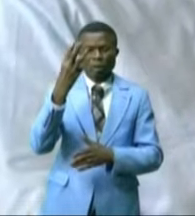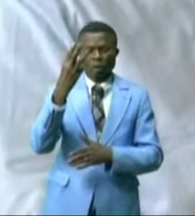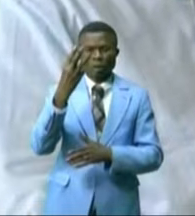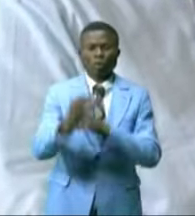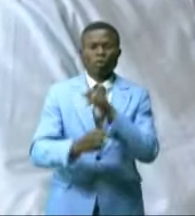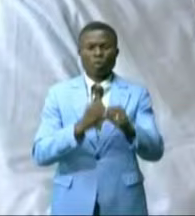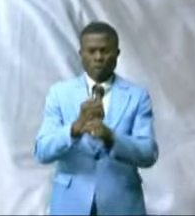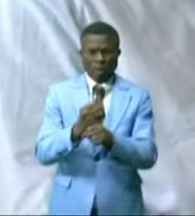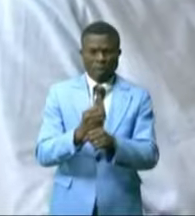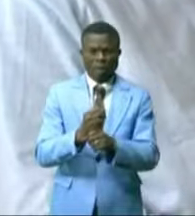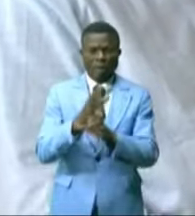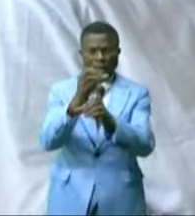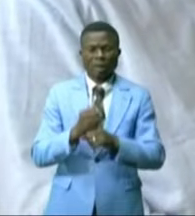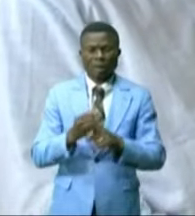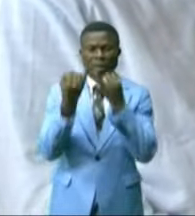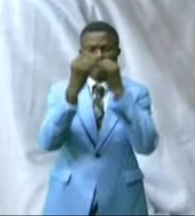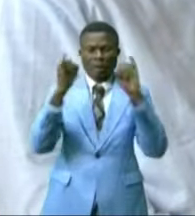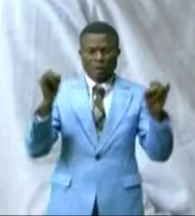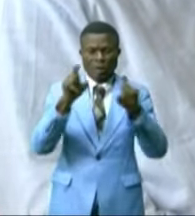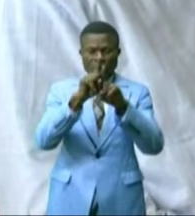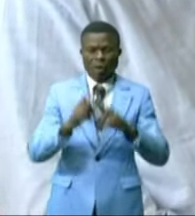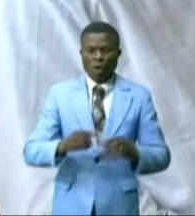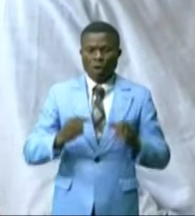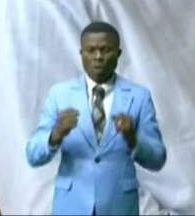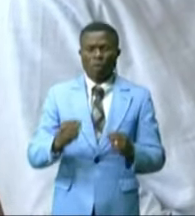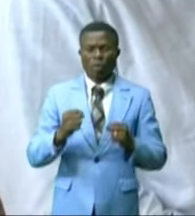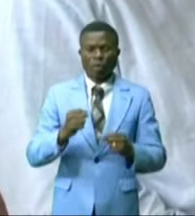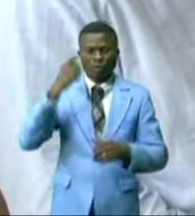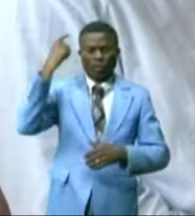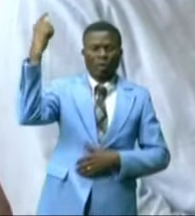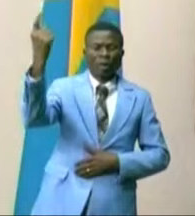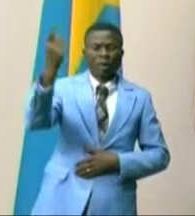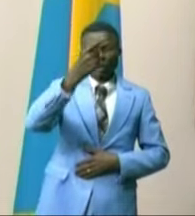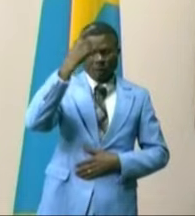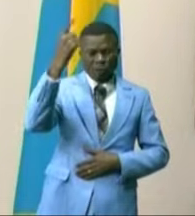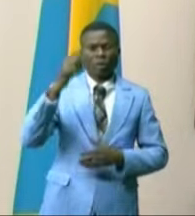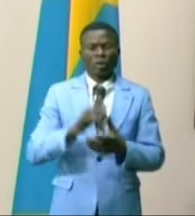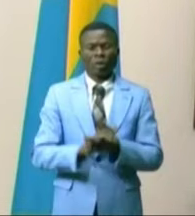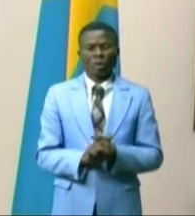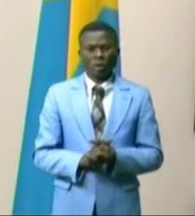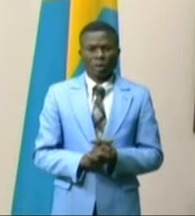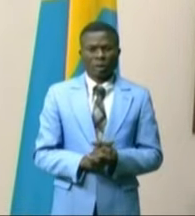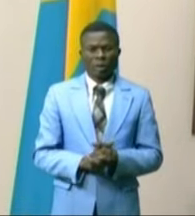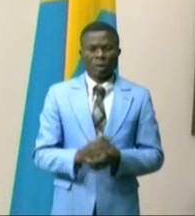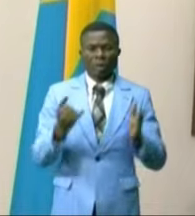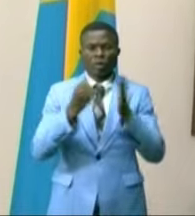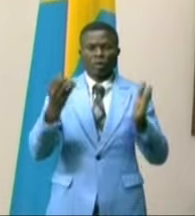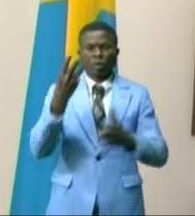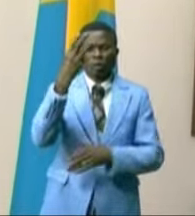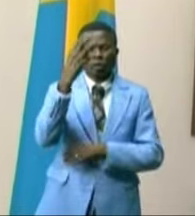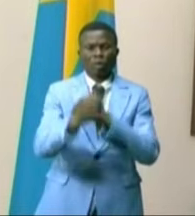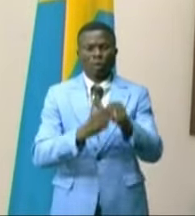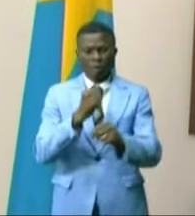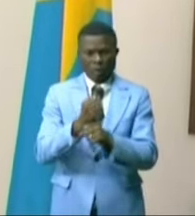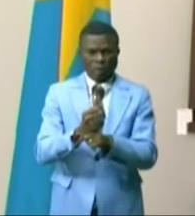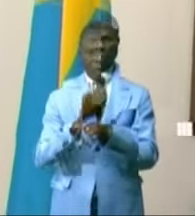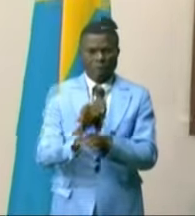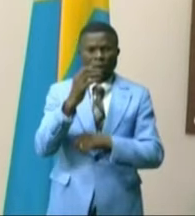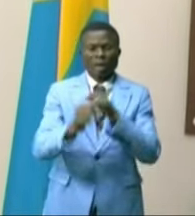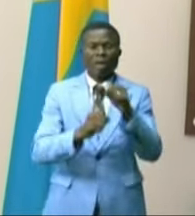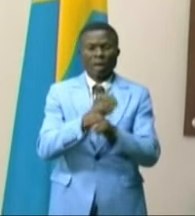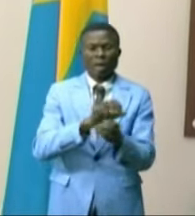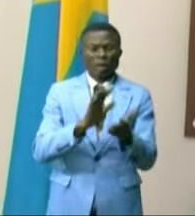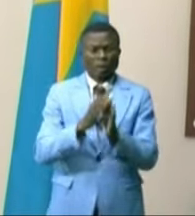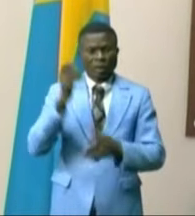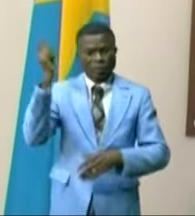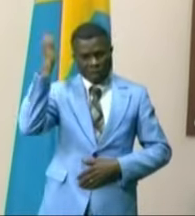à l'indépendance et à la souveraineté internationale. 63 ans, c'est l'âge de la